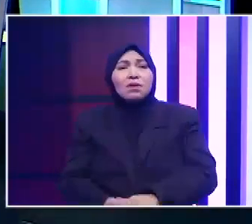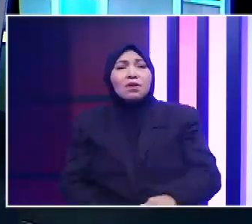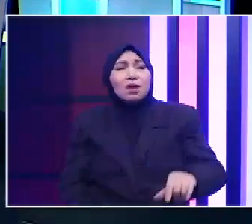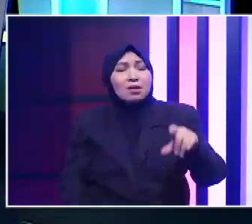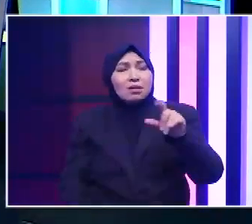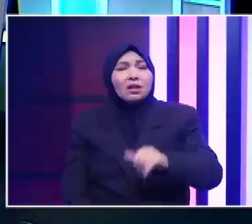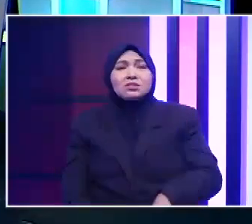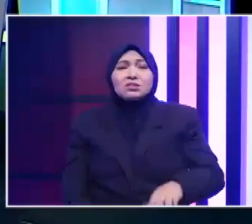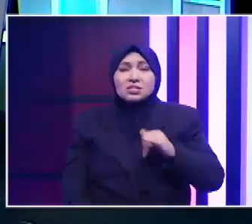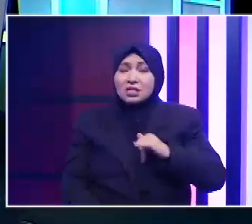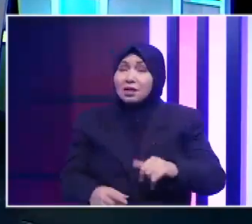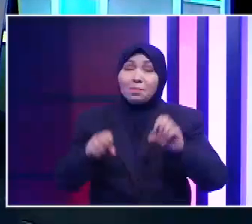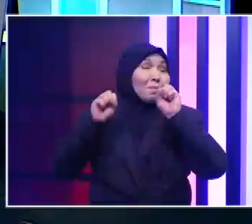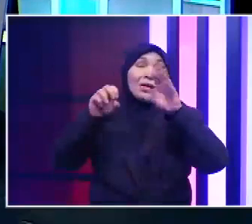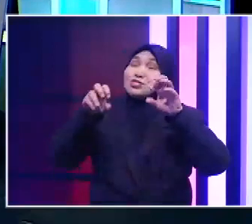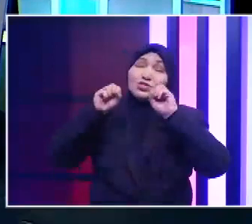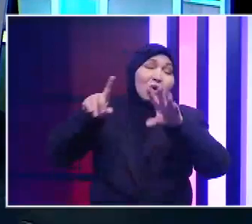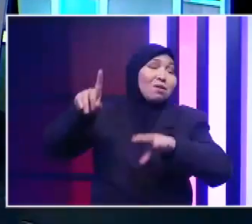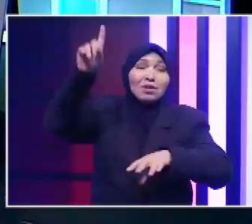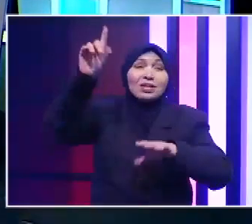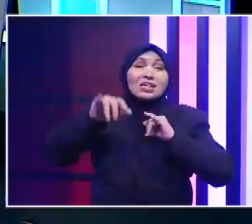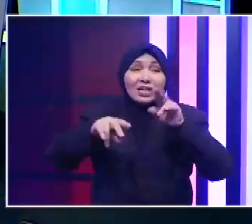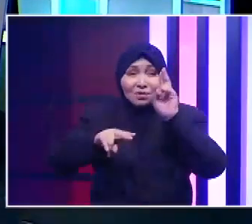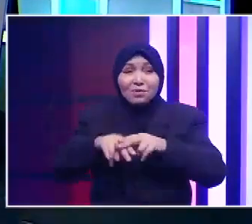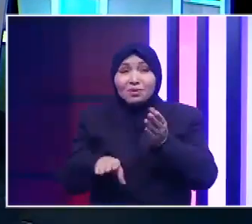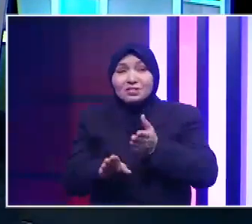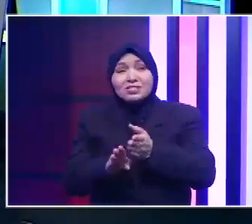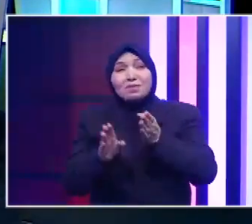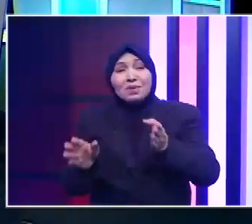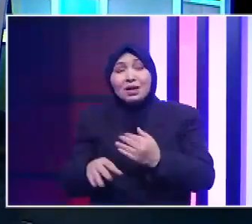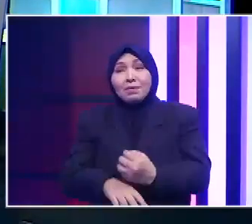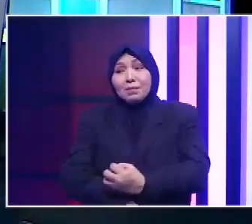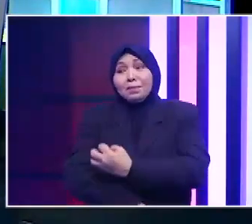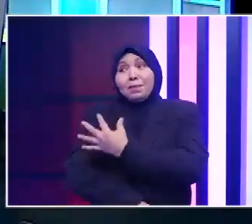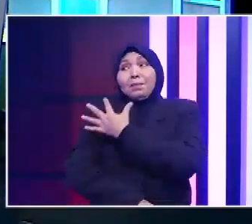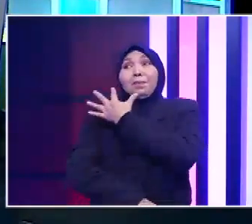tinta Iwak satu Masya Allah tabarakallah selesaiin duduk sebelah nih